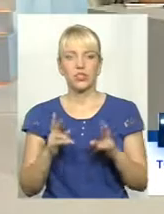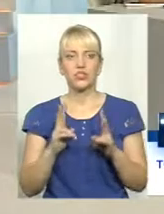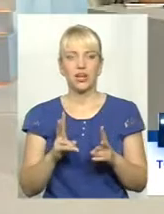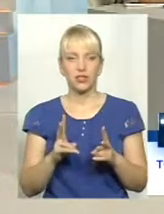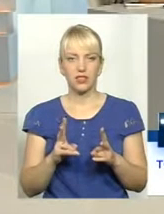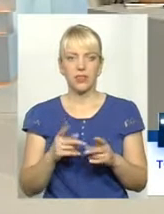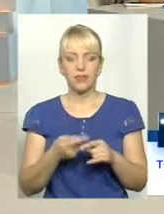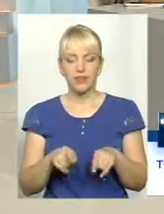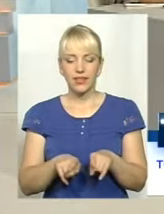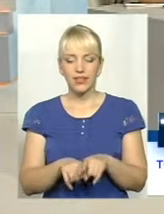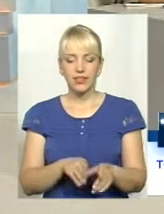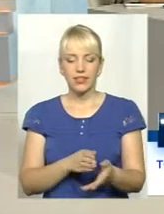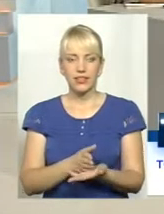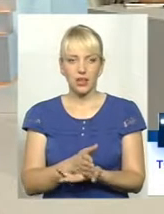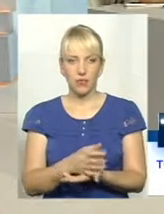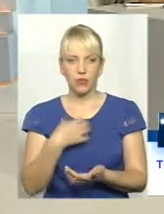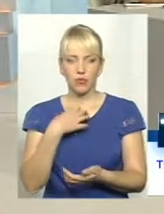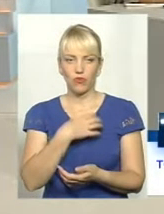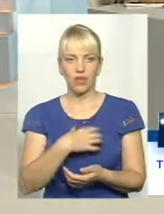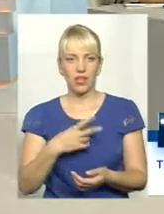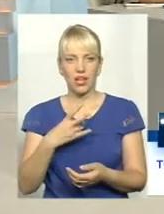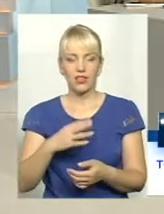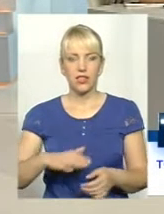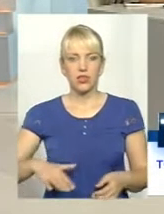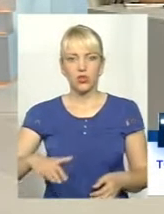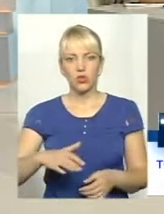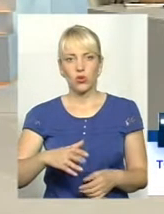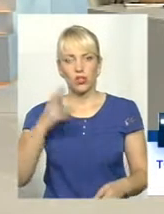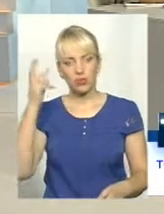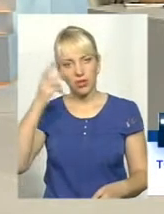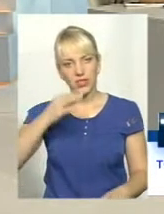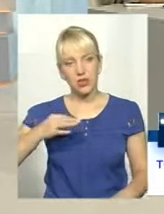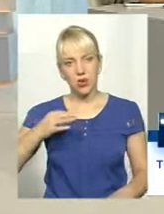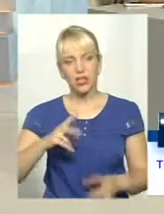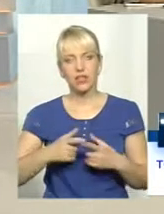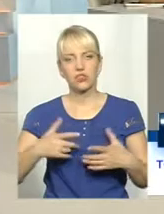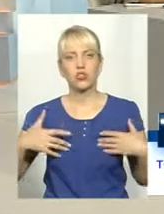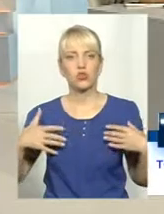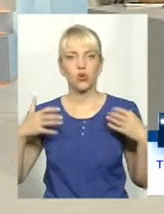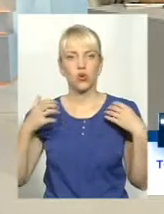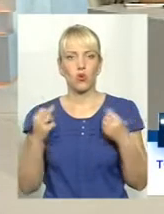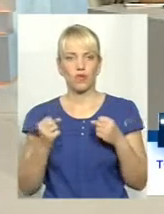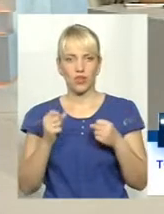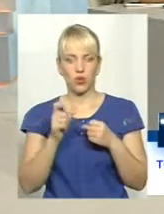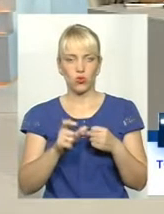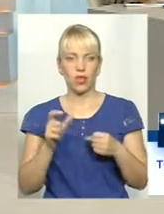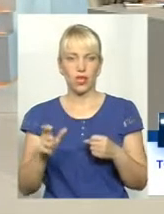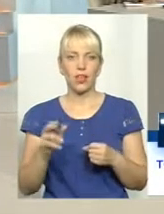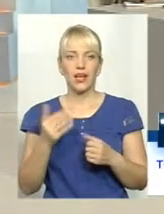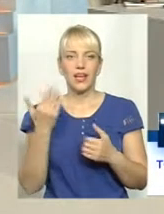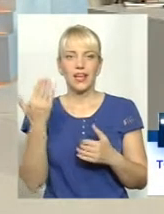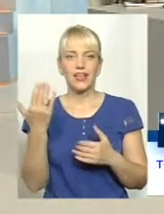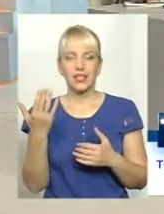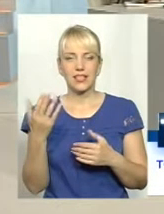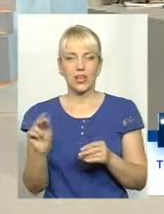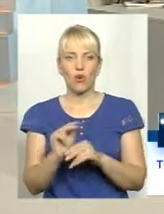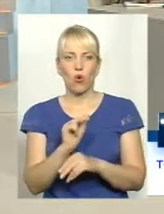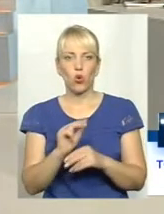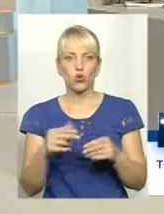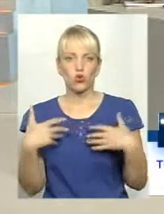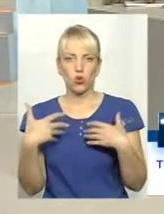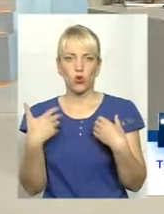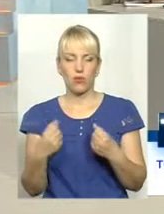сільське господарство. Це, звичайно, можливість вкласти інвестиції в нашій області. Ну і